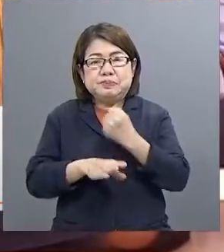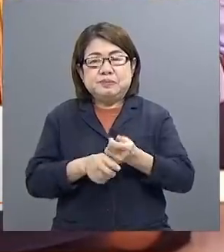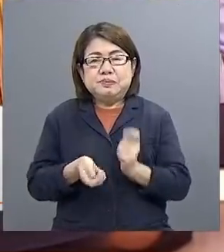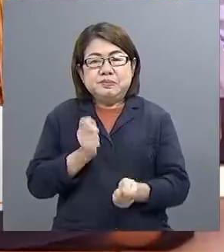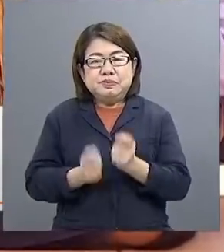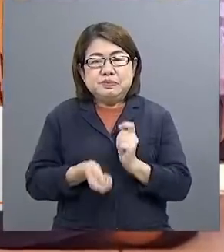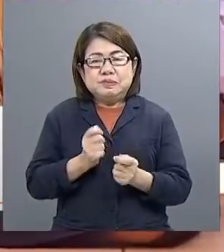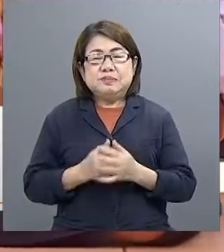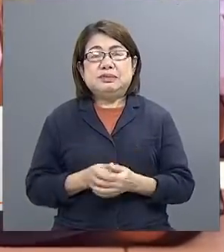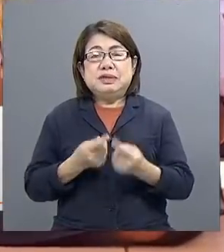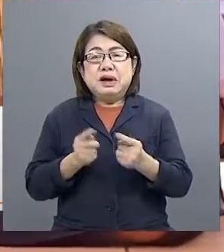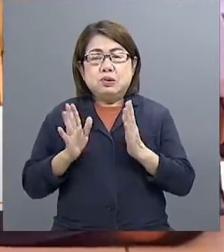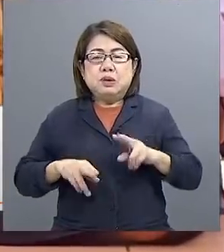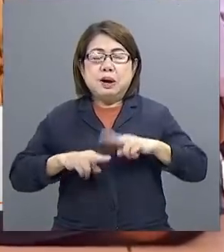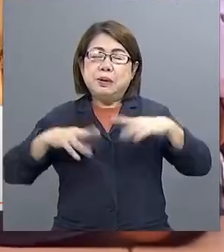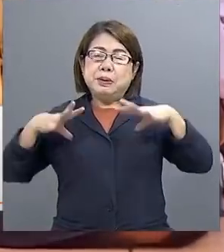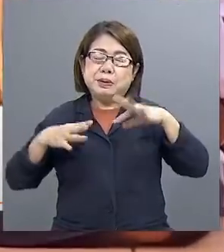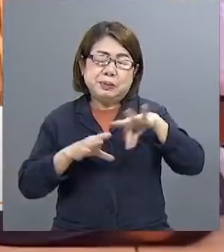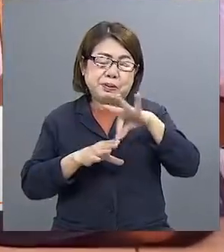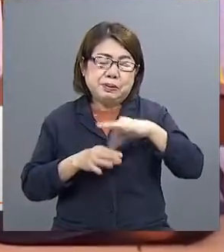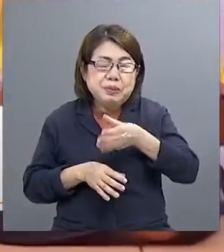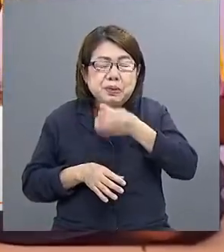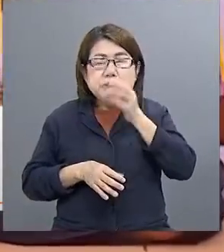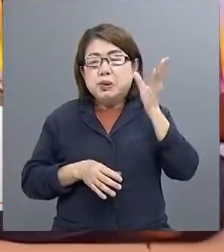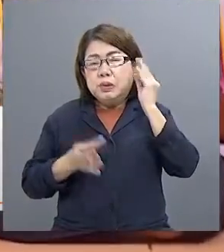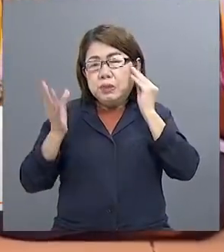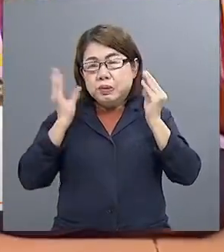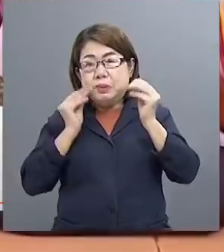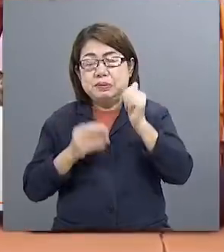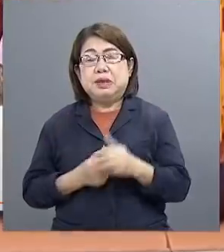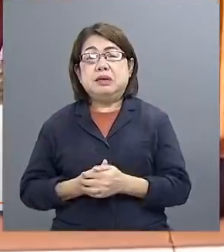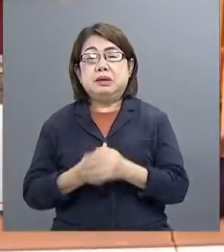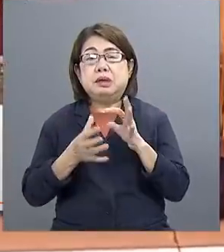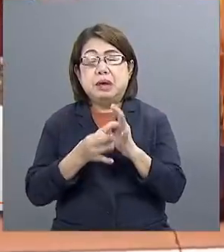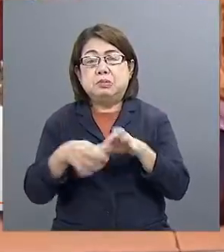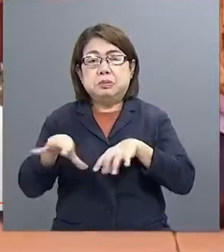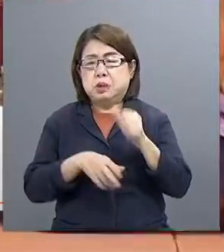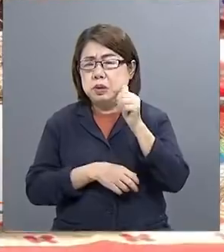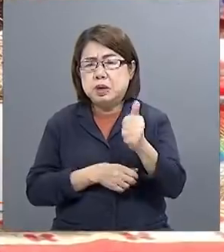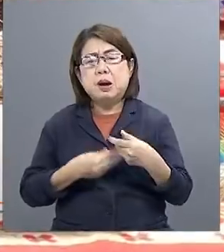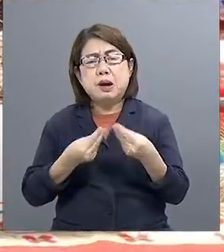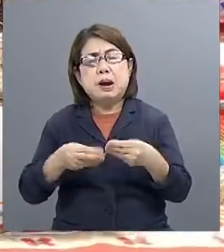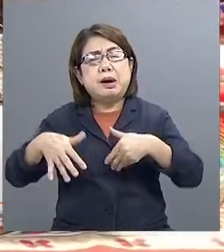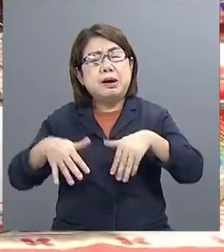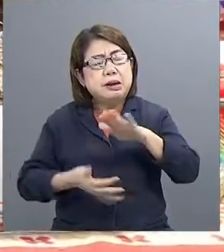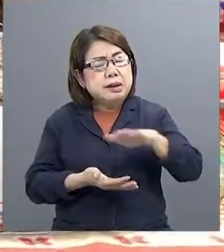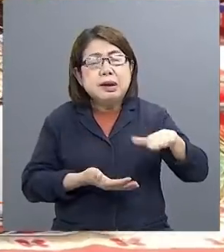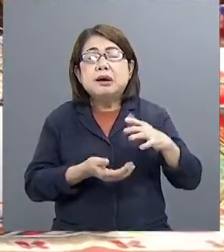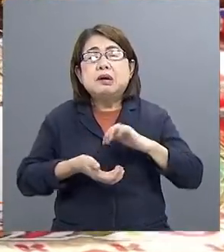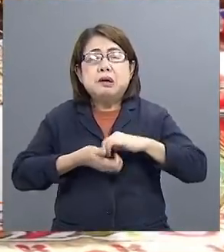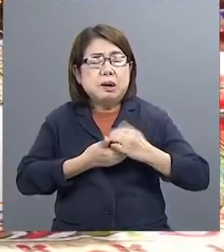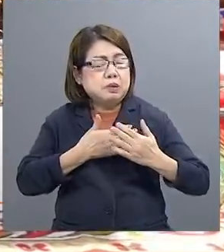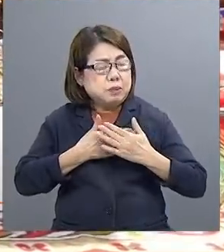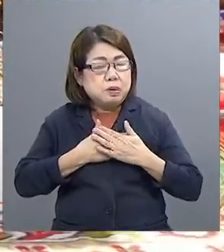คนที่มานั่งจิบกาแฟก็ได้ฟังดนตรีไทยไปด้วยกิจกรรมนี้ถือว่าเป็นกิจกรรมที่สร้างความกลมเกลียวรักใคร่สามัคคีและก็ใช้เวลาว่างในการ